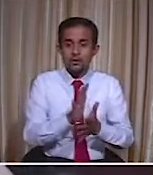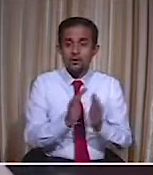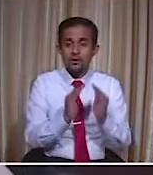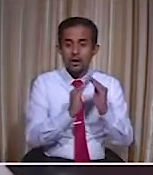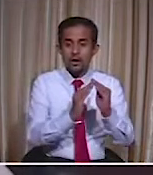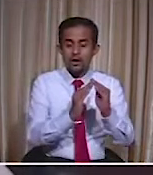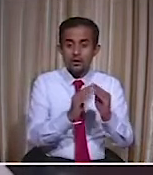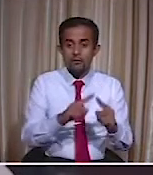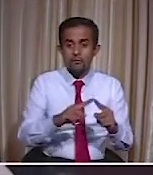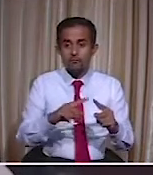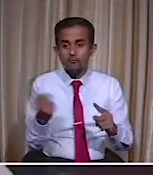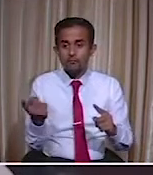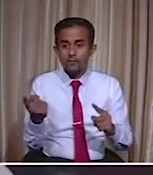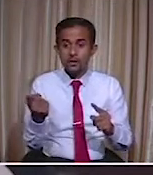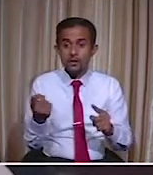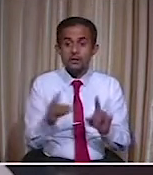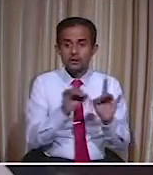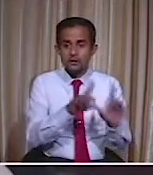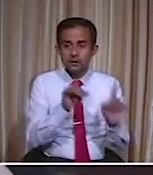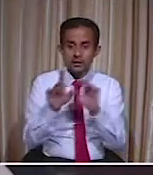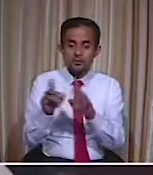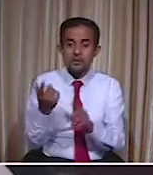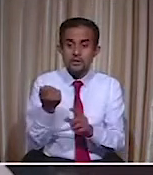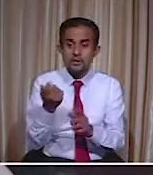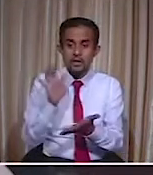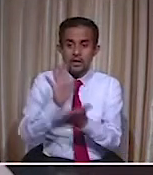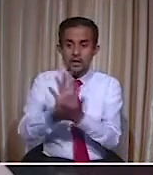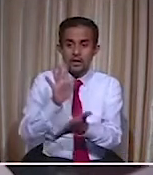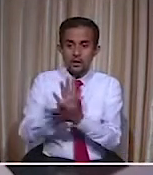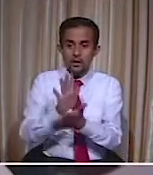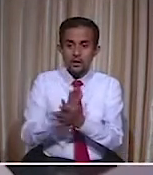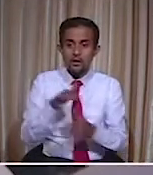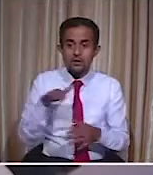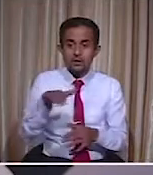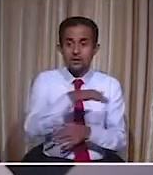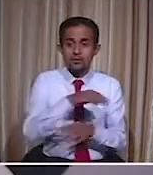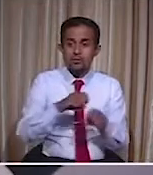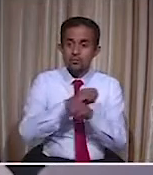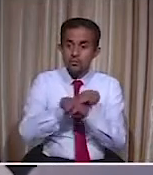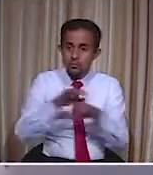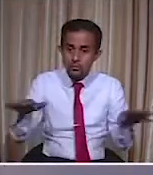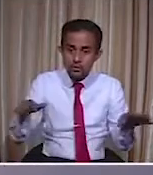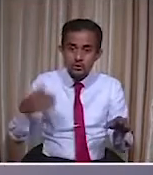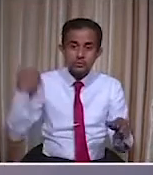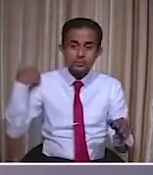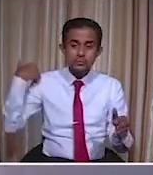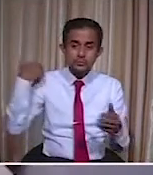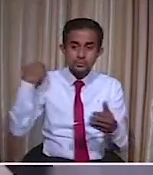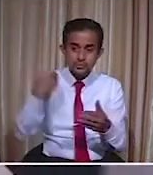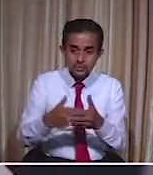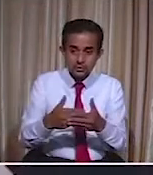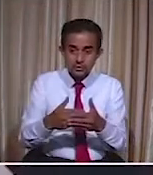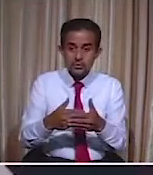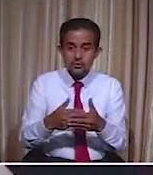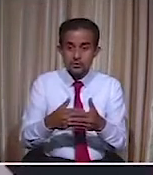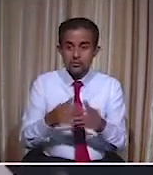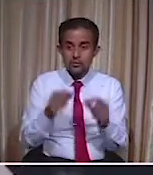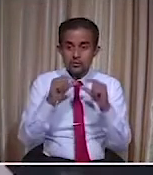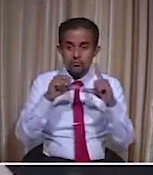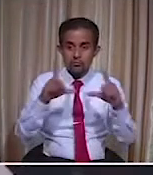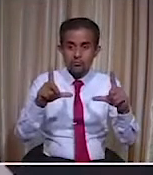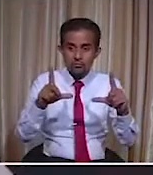ආයතනයට අමතරව ඒ ජාතියම සල්ලි කට අච්චු ගහලා සමාජය තුළට එනවායි කියලා දීර්ඝ කාලයක් තිස්සේ මේ වීඩියෝ පටය